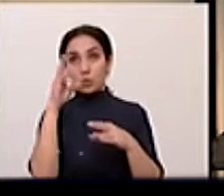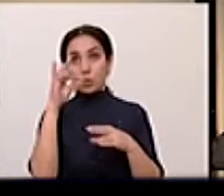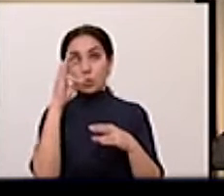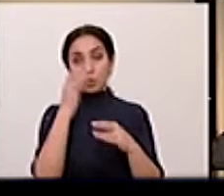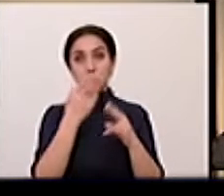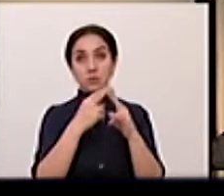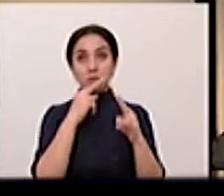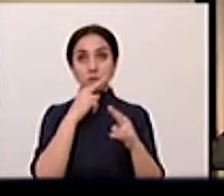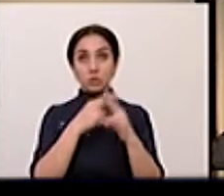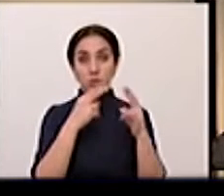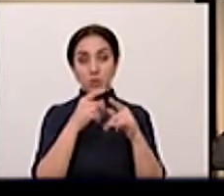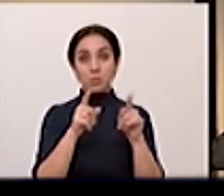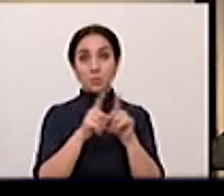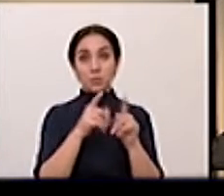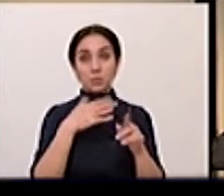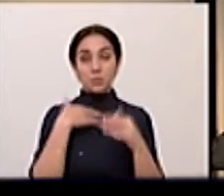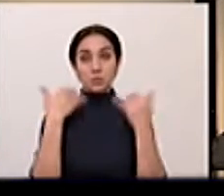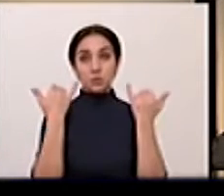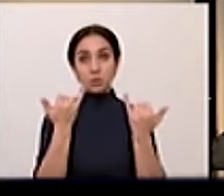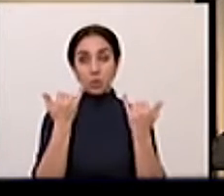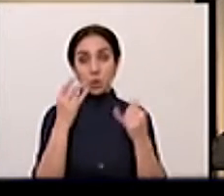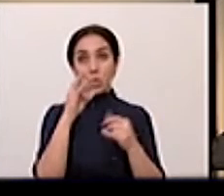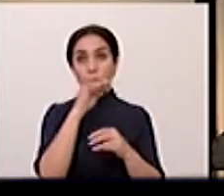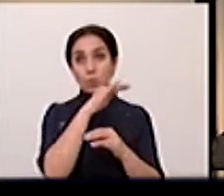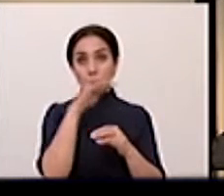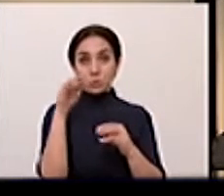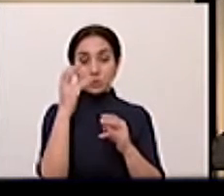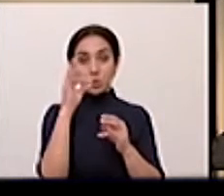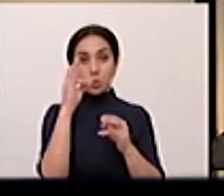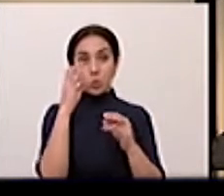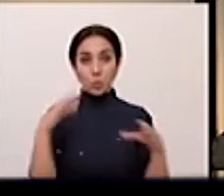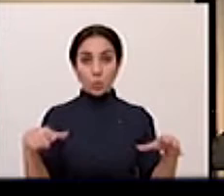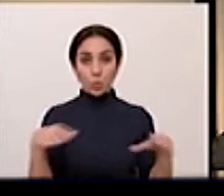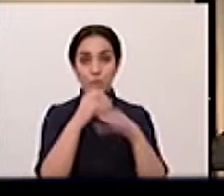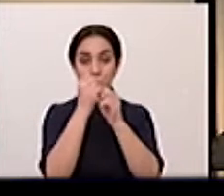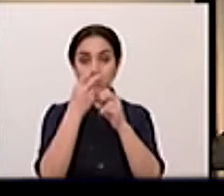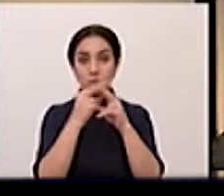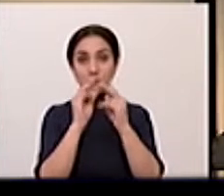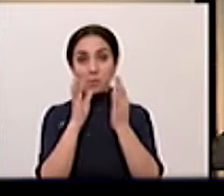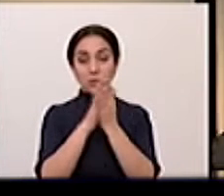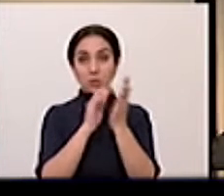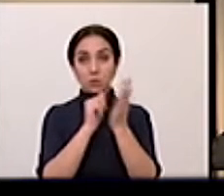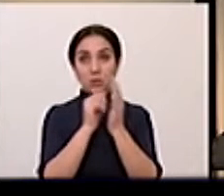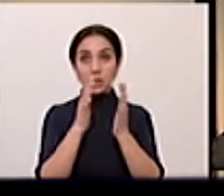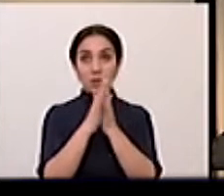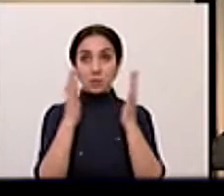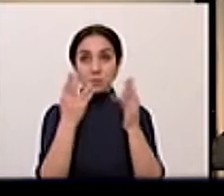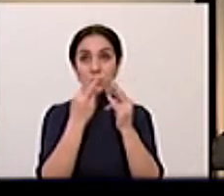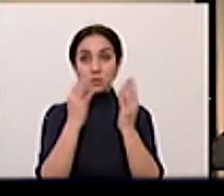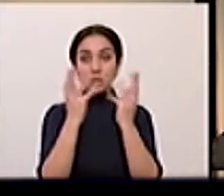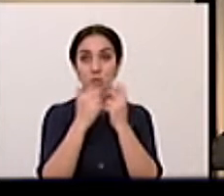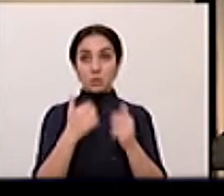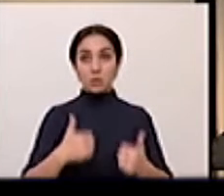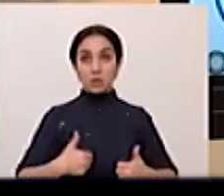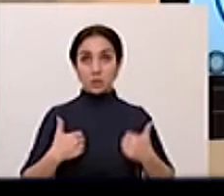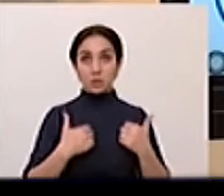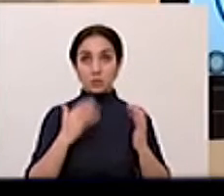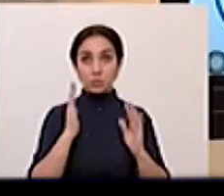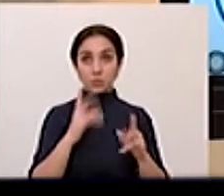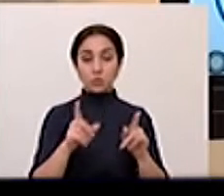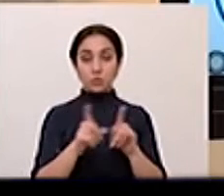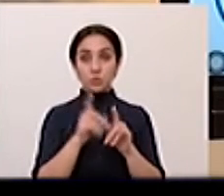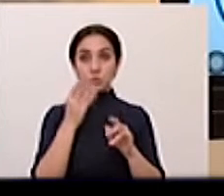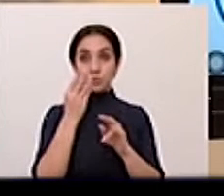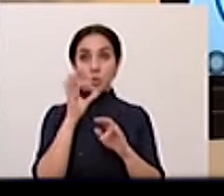ataluvchi jism. Biz esa hozir kesik konus deb ataluvchi jismning hajmini hisoblashga harakat qilamiz. Demak,